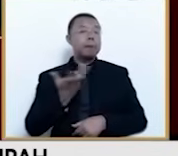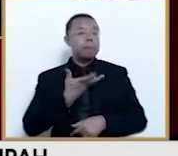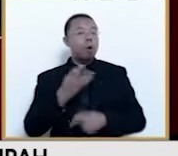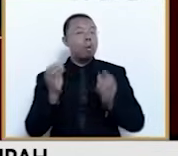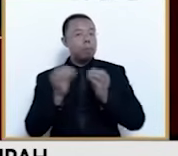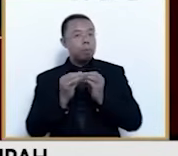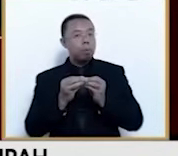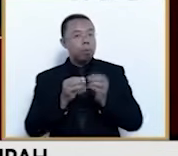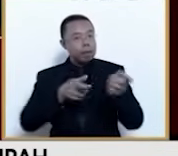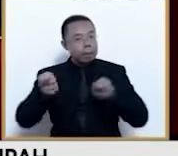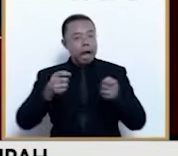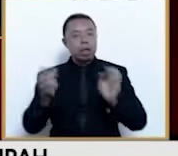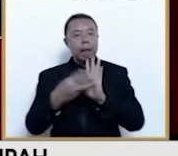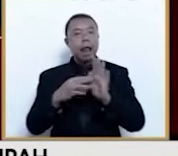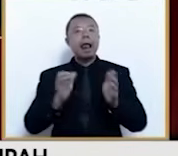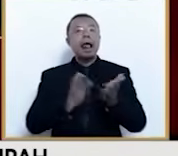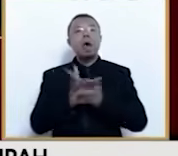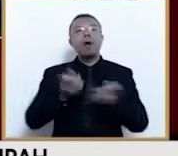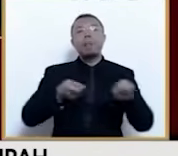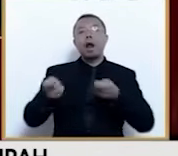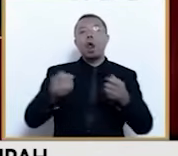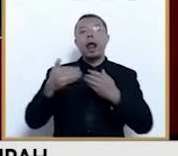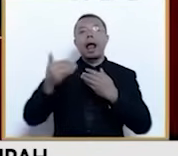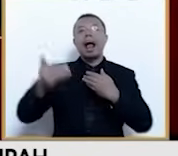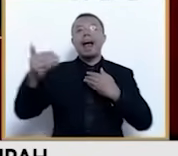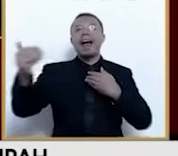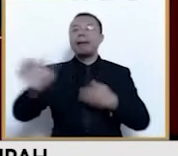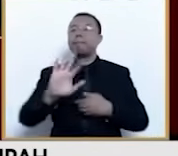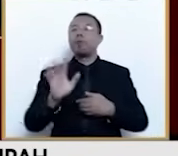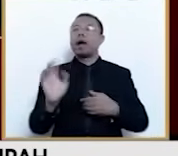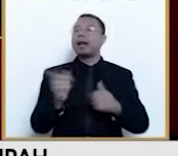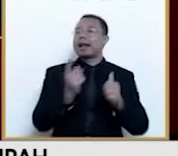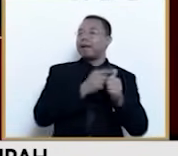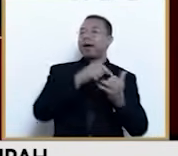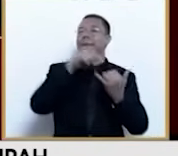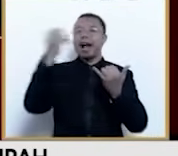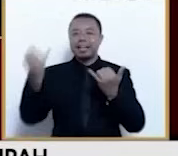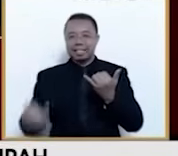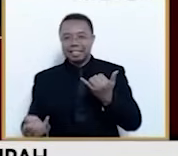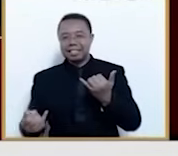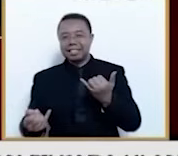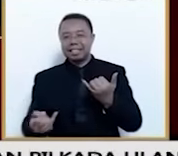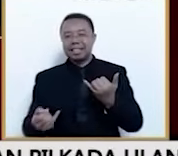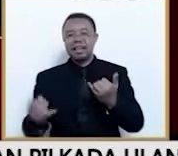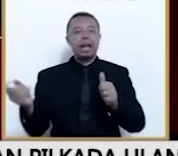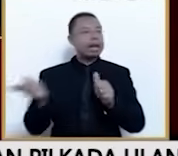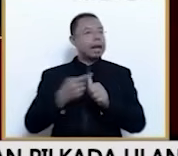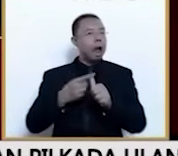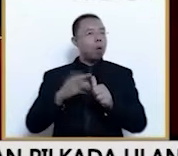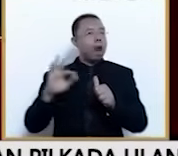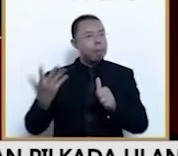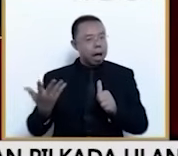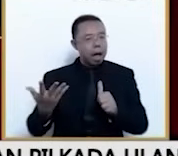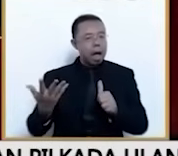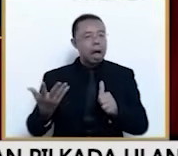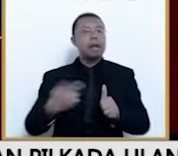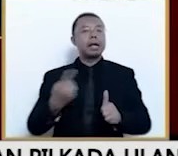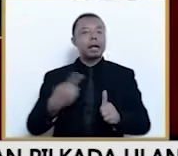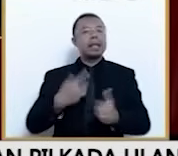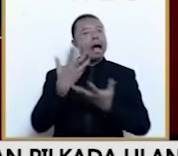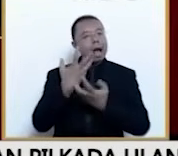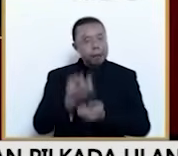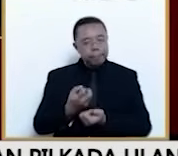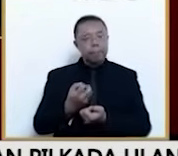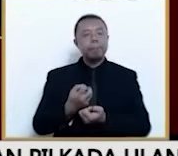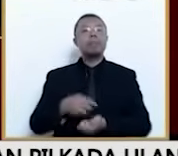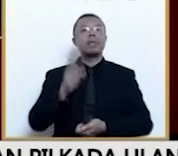permasalahan itu tentu saja melalui pengelolaan berkelanjutan, bukan dari hulu sampai hilir. Nah, dari hulunya, maka kita